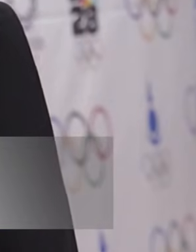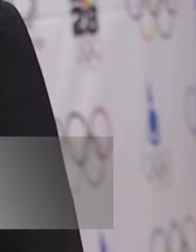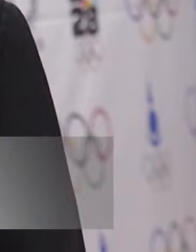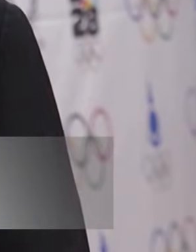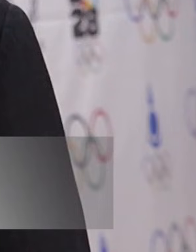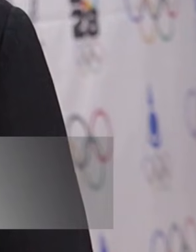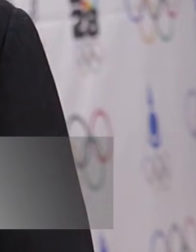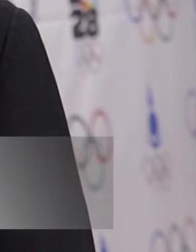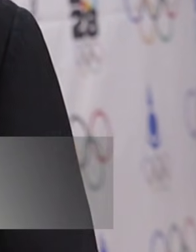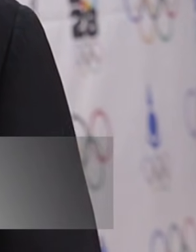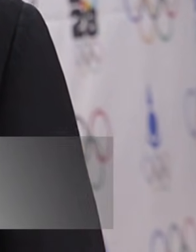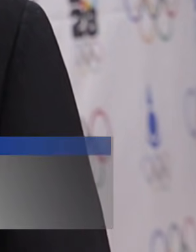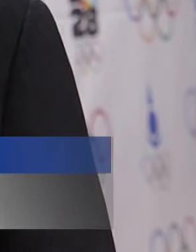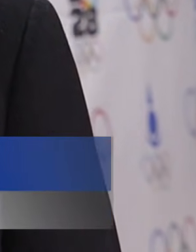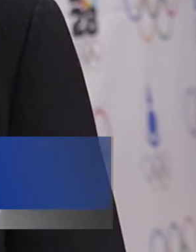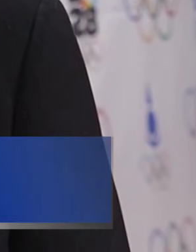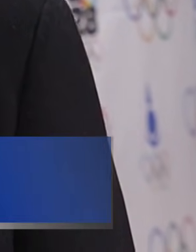300 гаруй бодлого зохиож